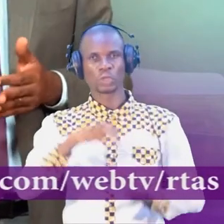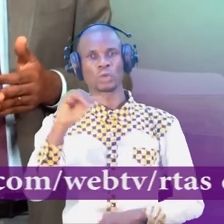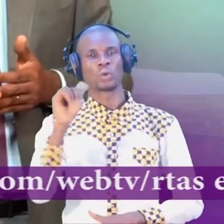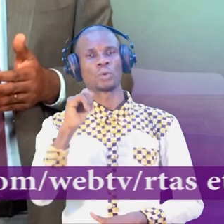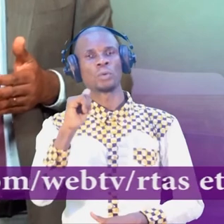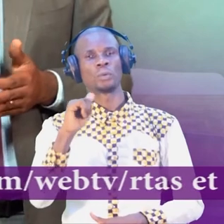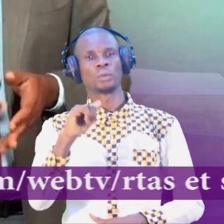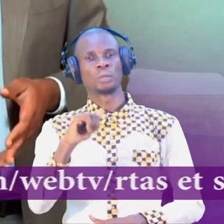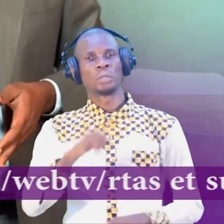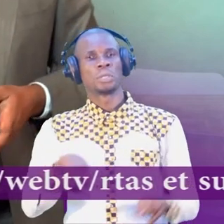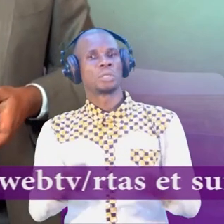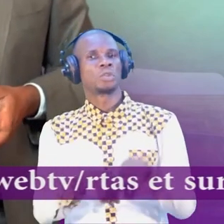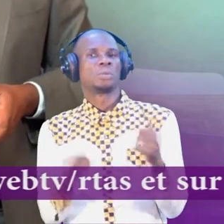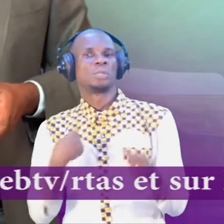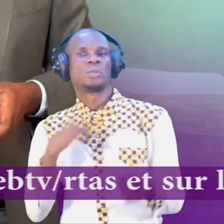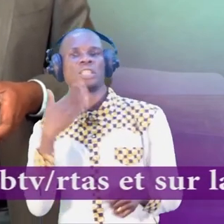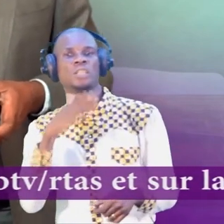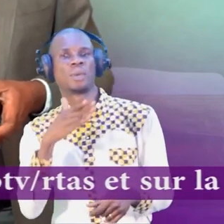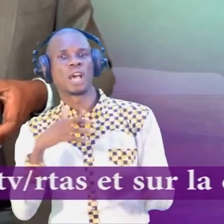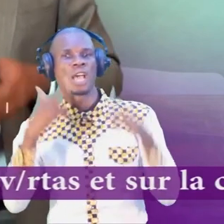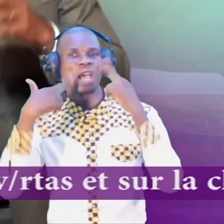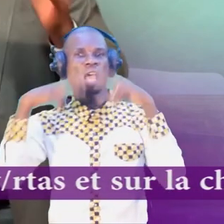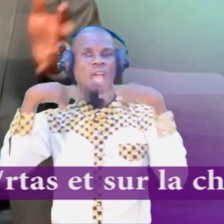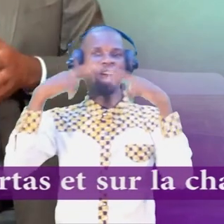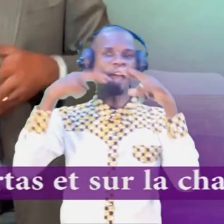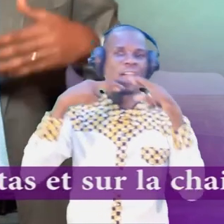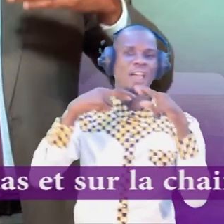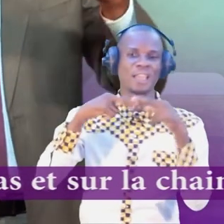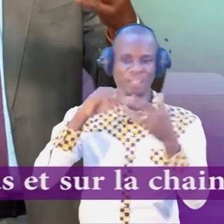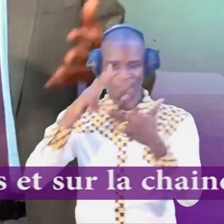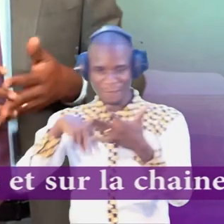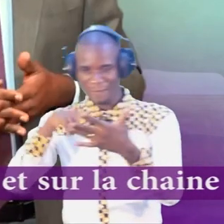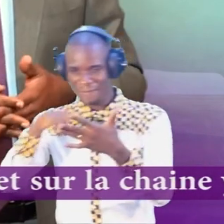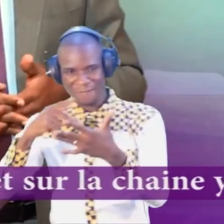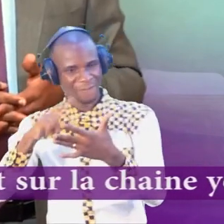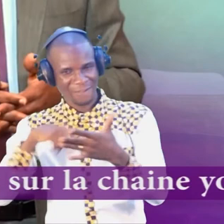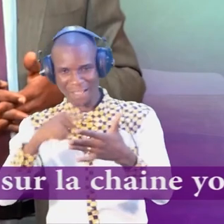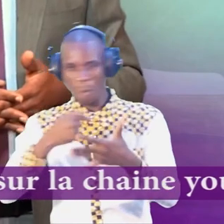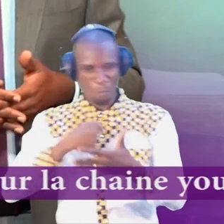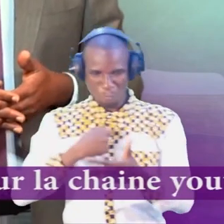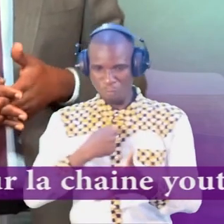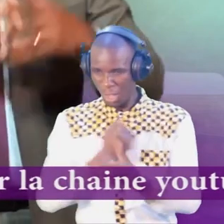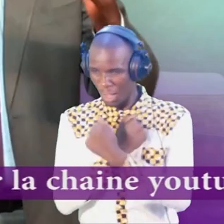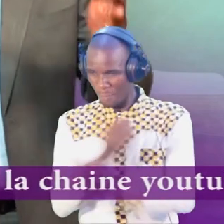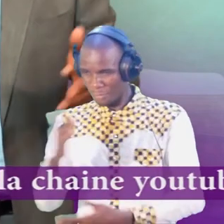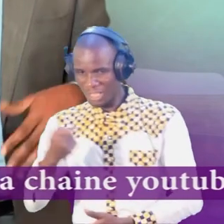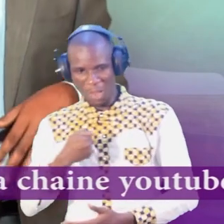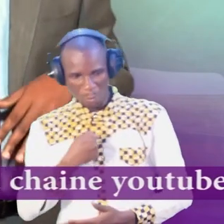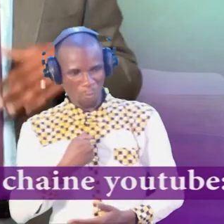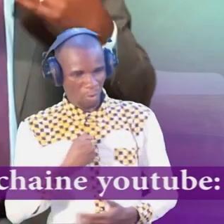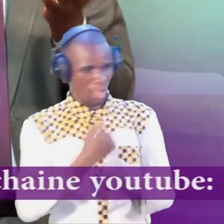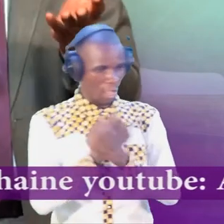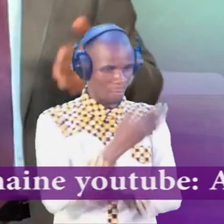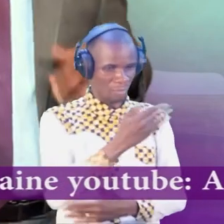vifaa kumi vya kuchagua, lakini alitupa amri kumi. Sio kama unavyoenda katika restaurant wanakupa